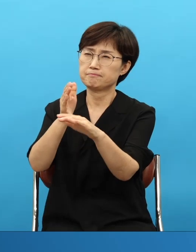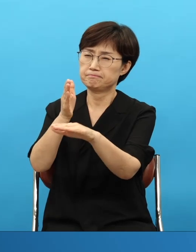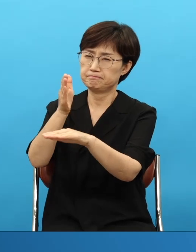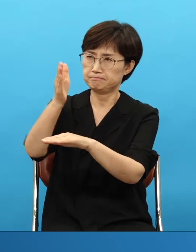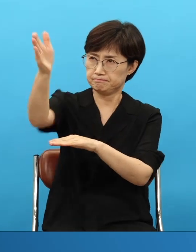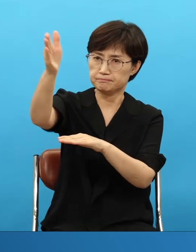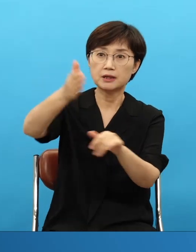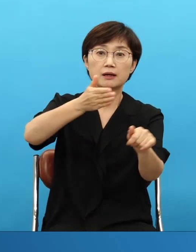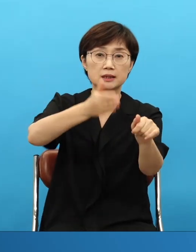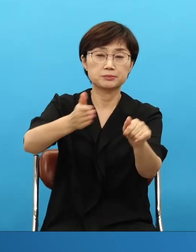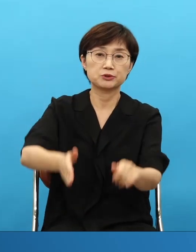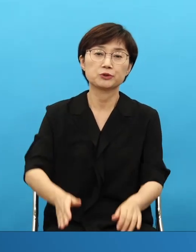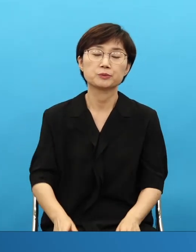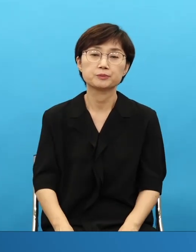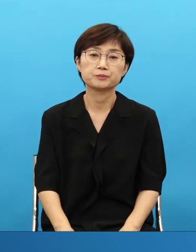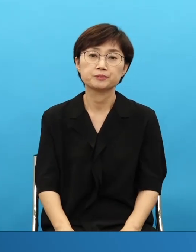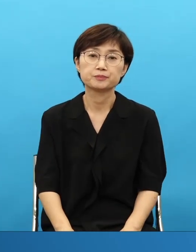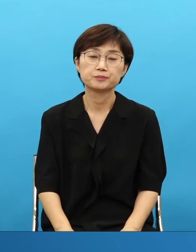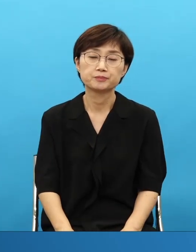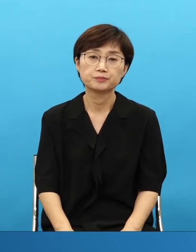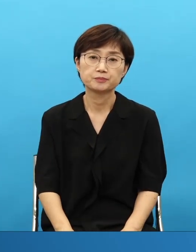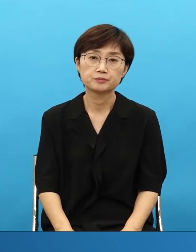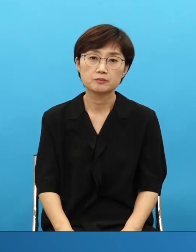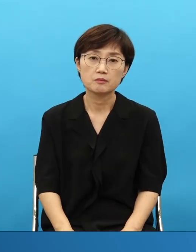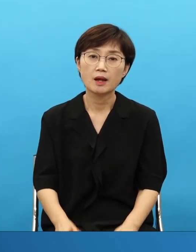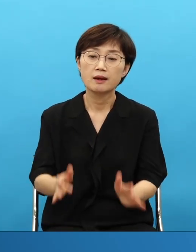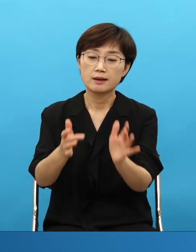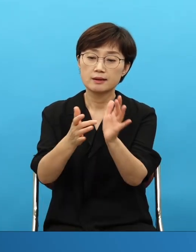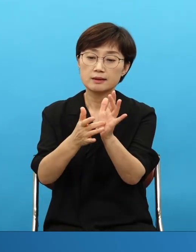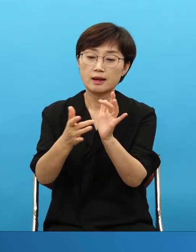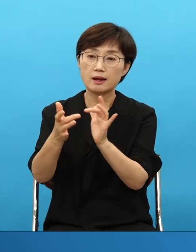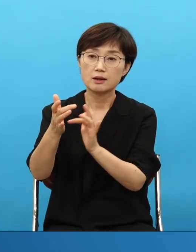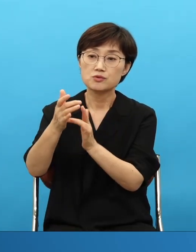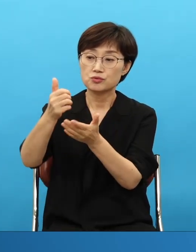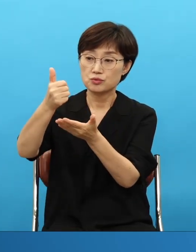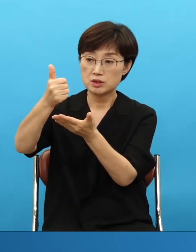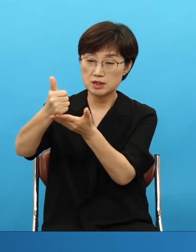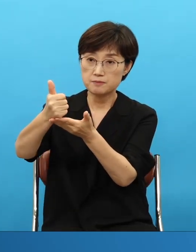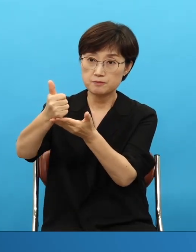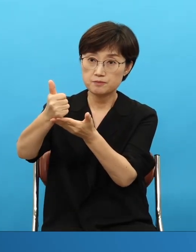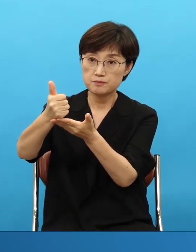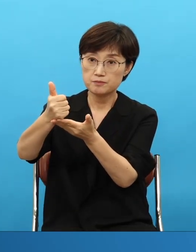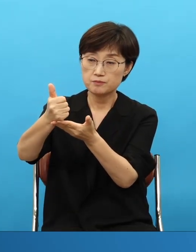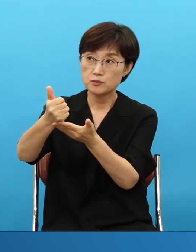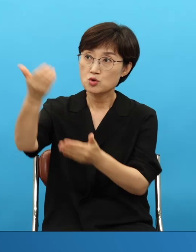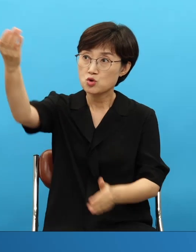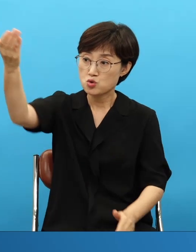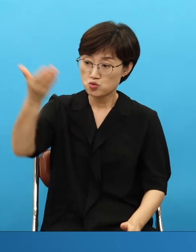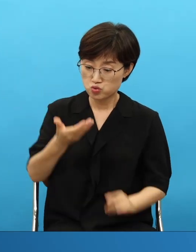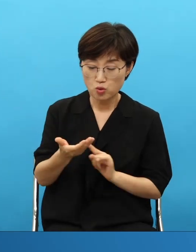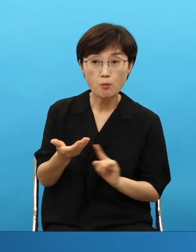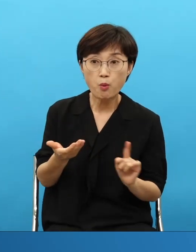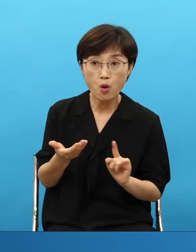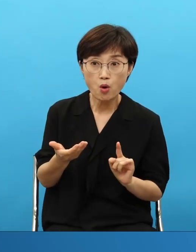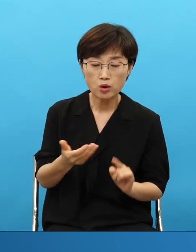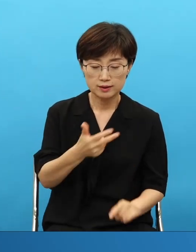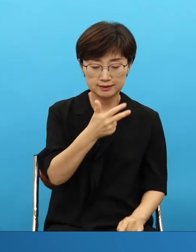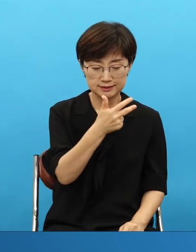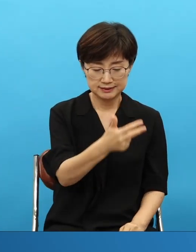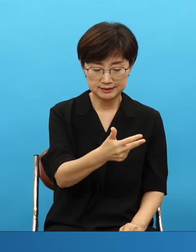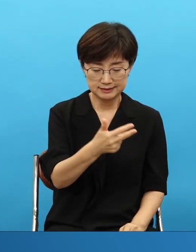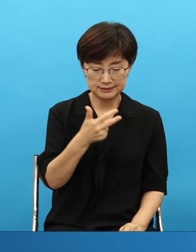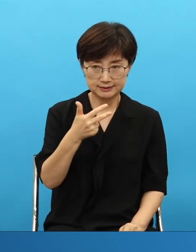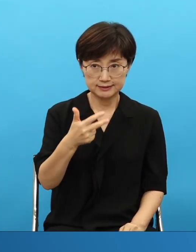但绝对不要动摇，应该正确持守圣约。 예수님께서 주신 일곱 여정 망대 이정표 속에는 몇